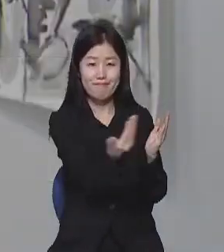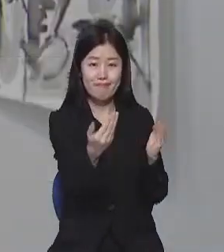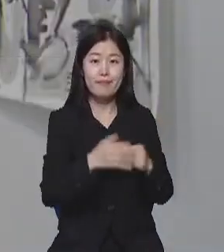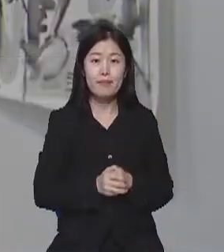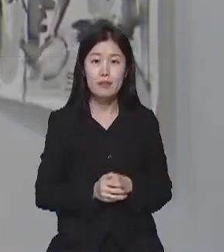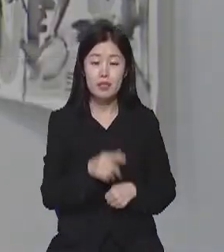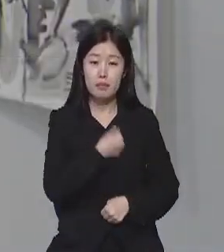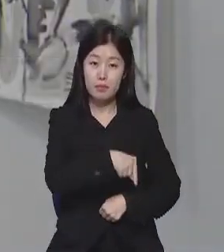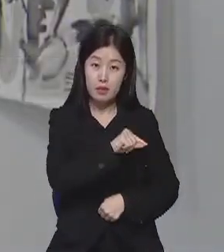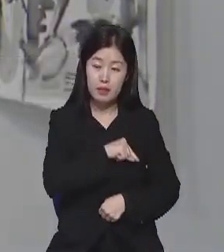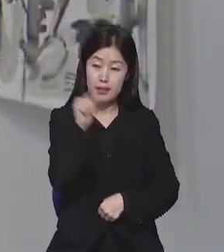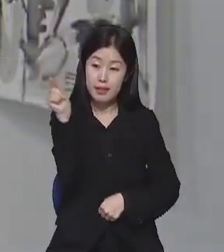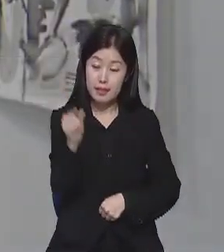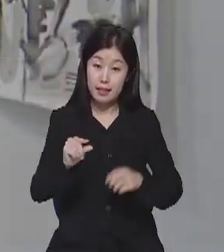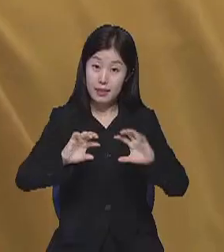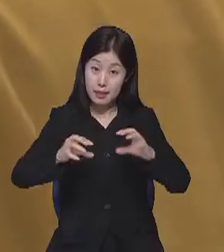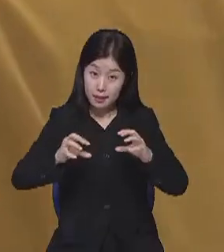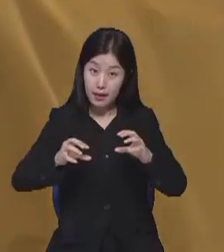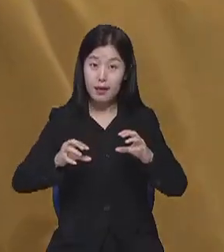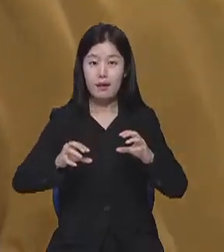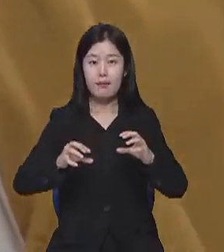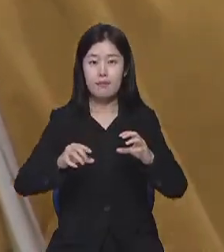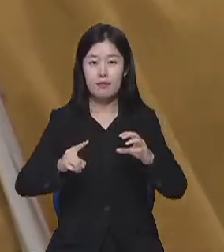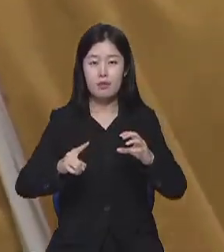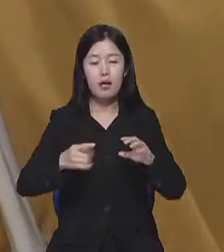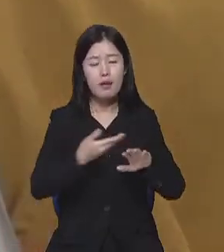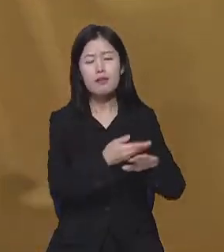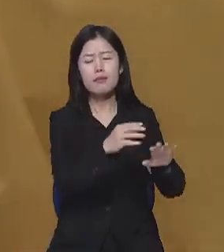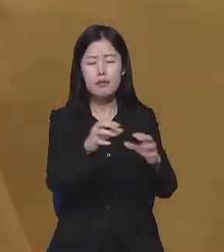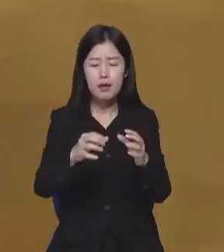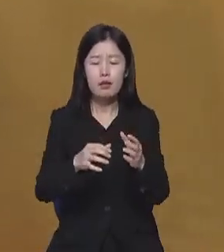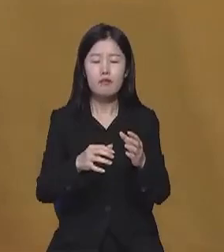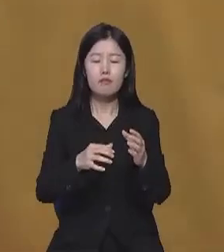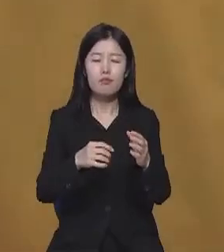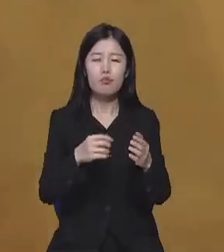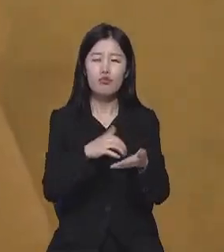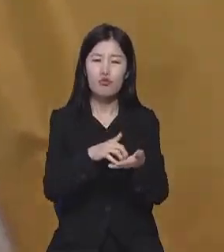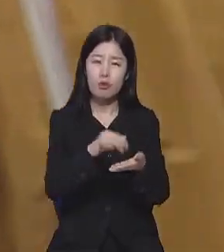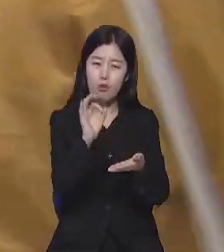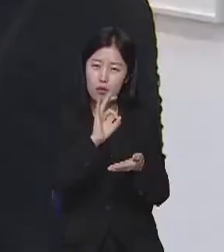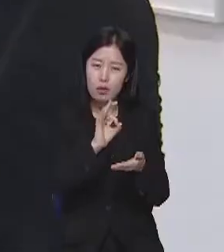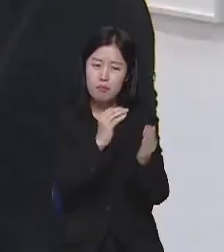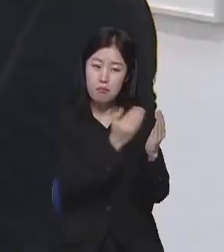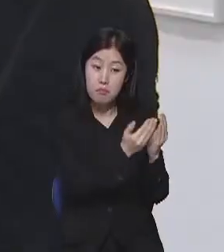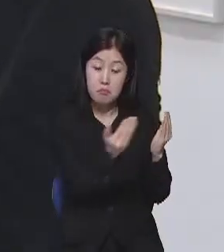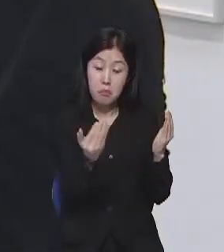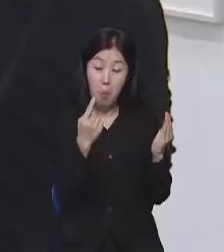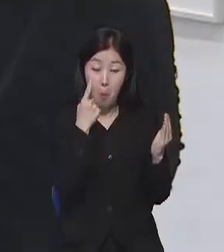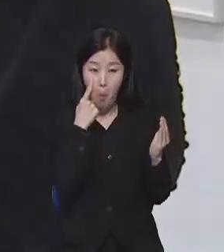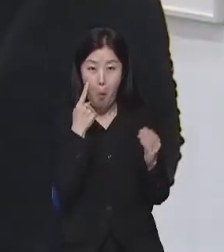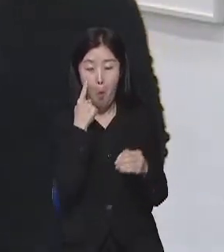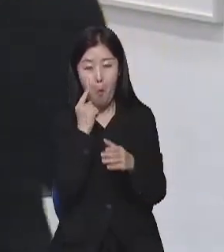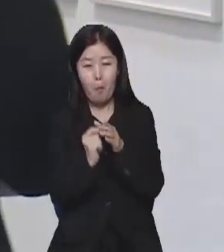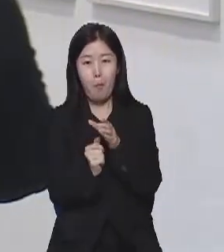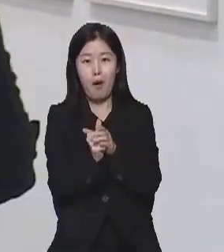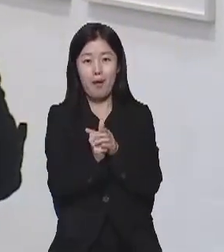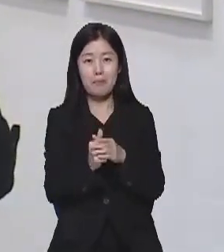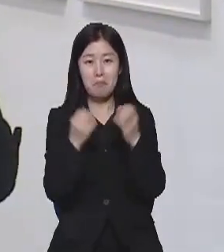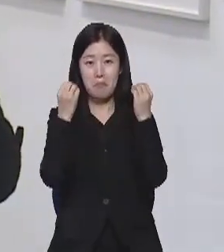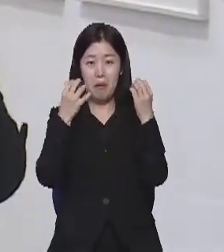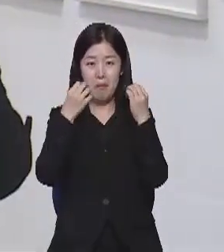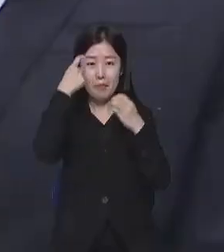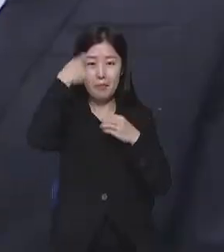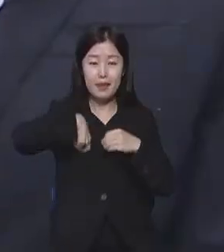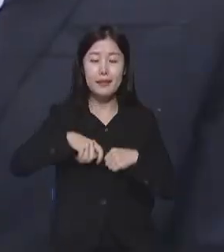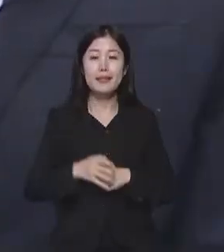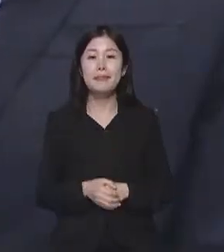스페인과 이탈리아 등 국외의 갤러리 열꽃도 다양한 화풍의 작품을 선보이며 신선한 매력을 더하고 있습니다